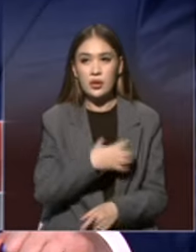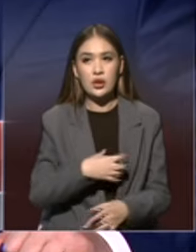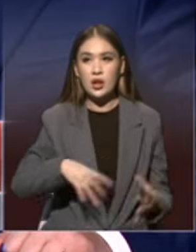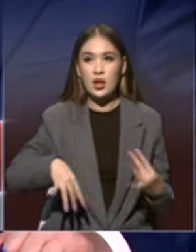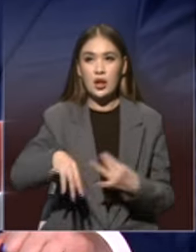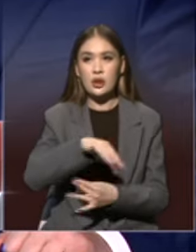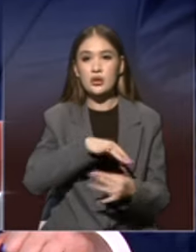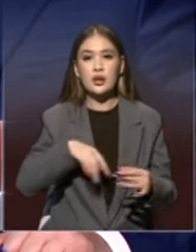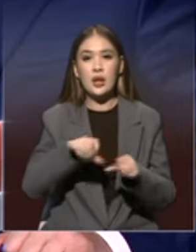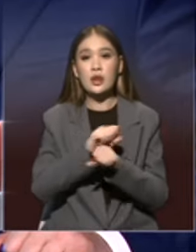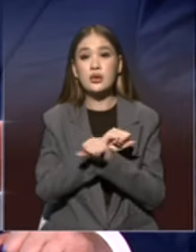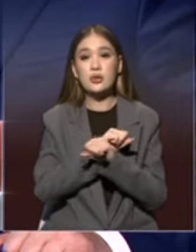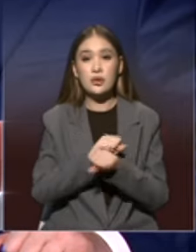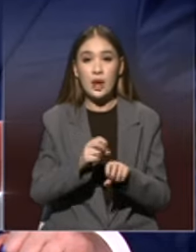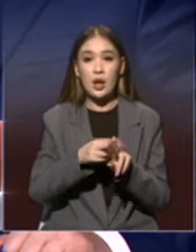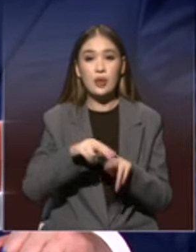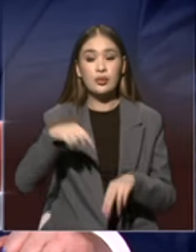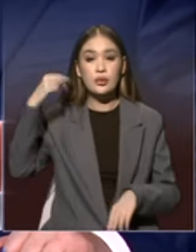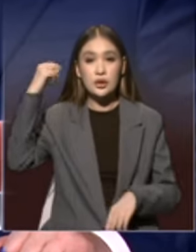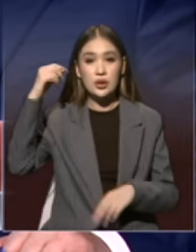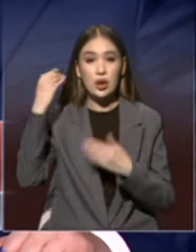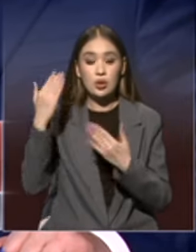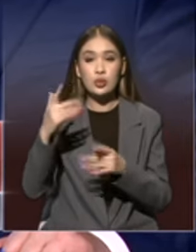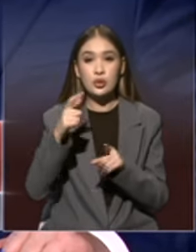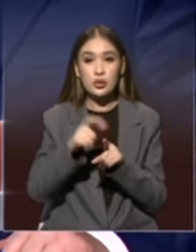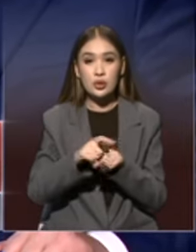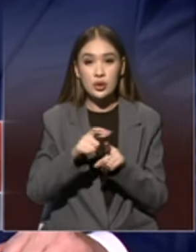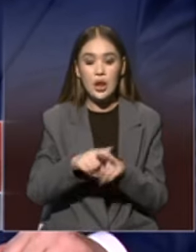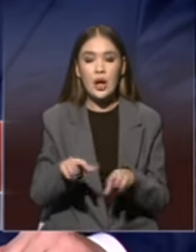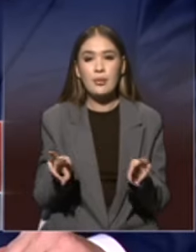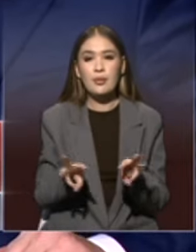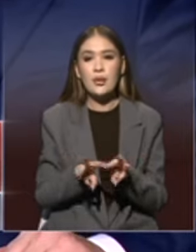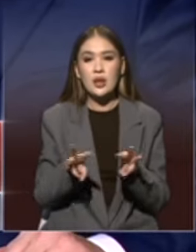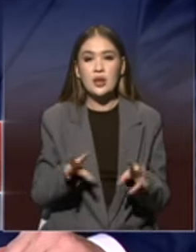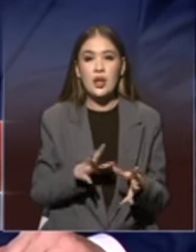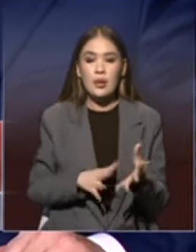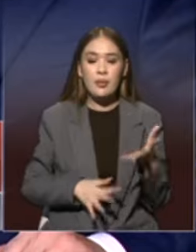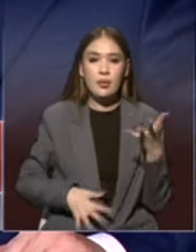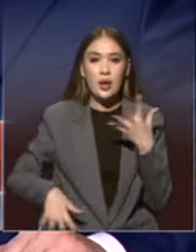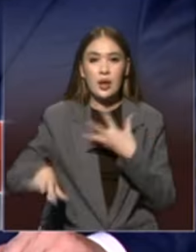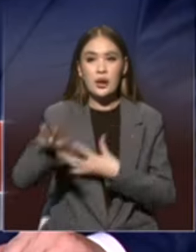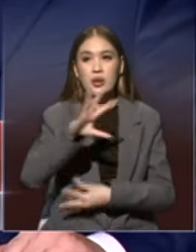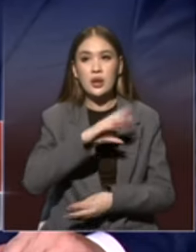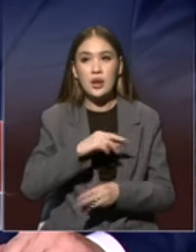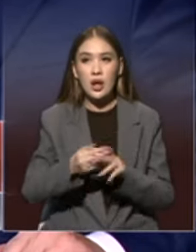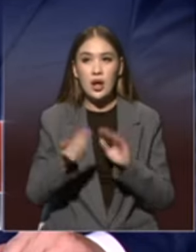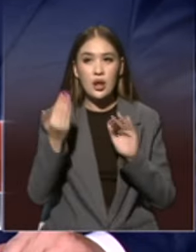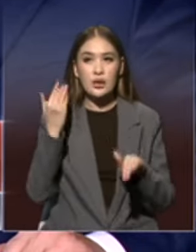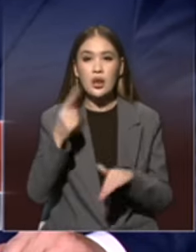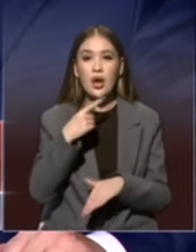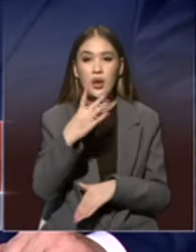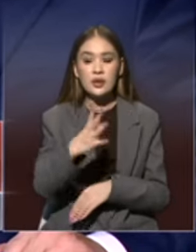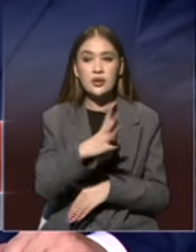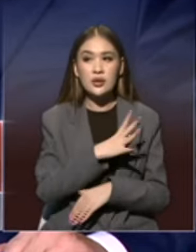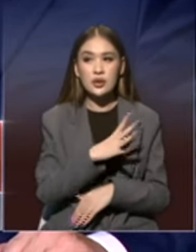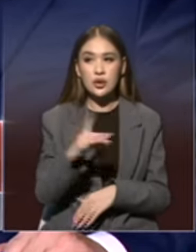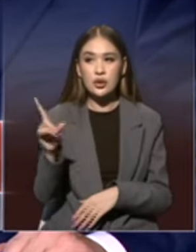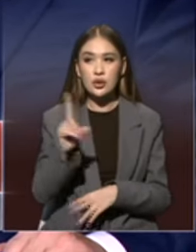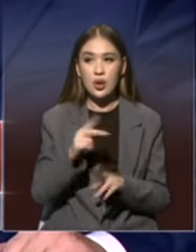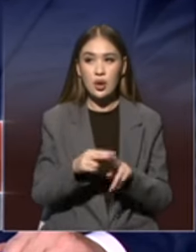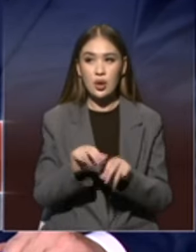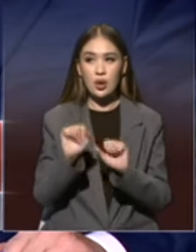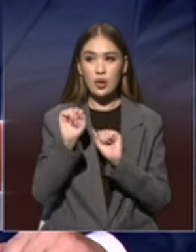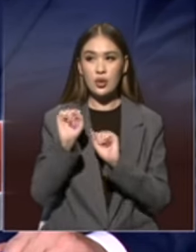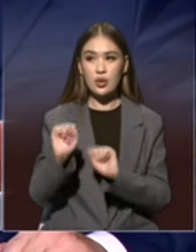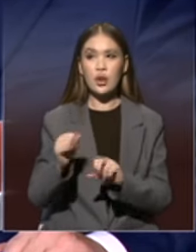жатпайды. Менің ойымша президенттің осы сөзінен кейін министрліктер, барлық салалар Әне өгіні бір кісі айтады жаңалдегіні, әлеуметтік қорғалу